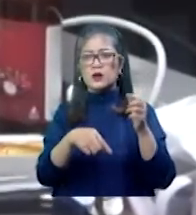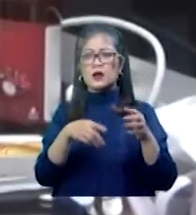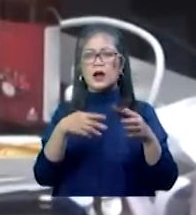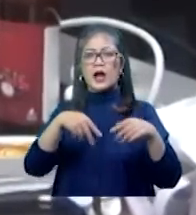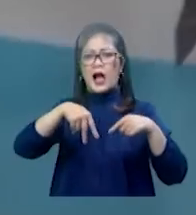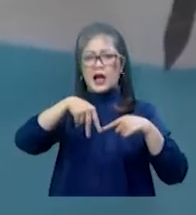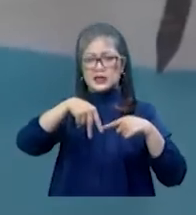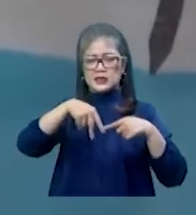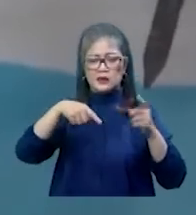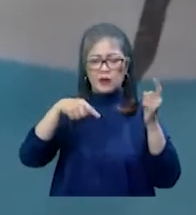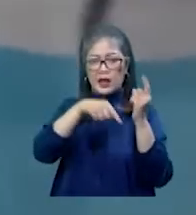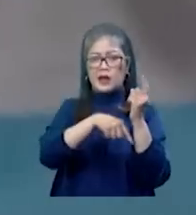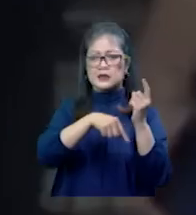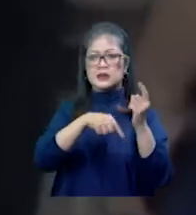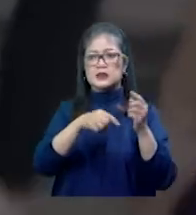pelaku.